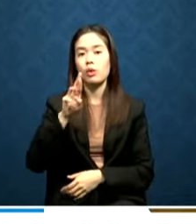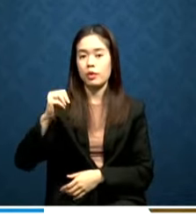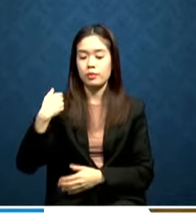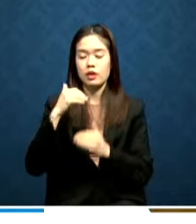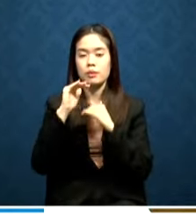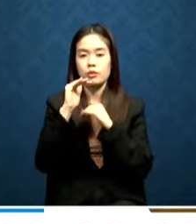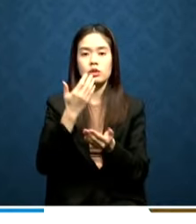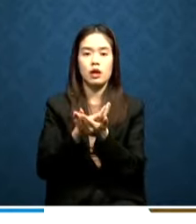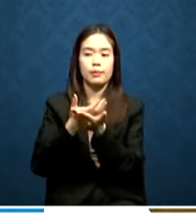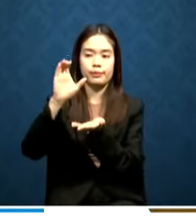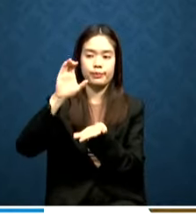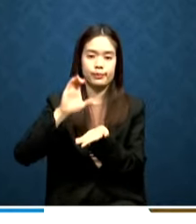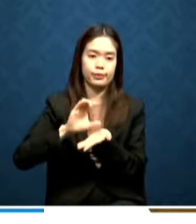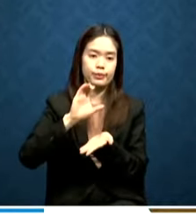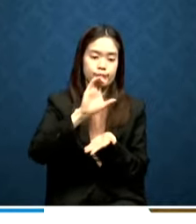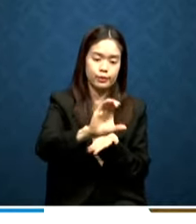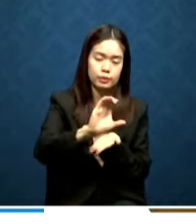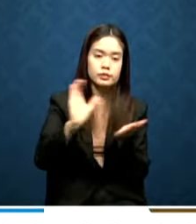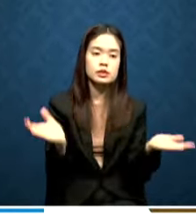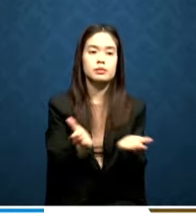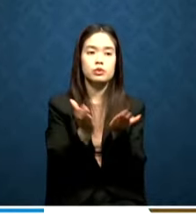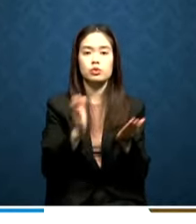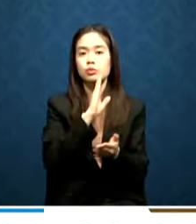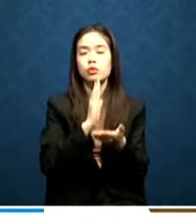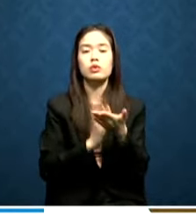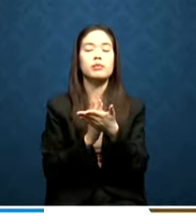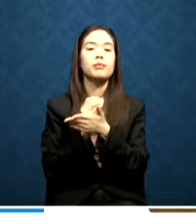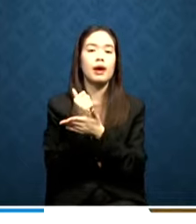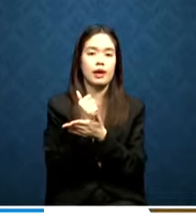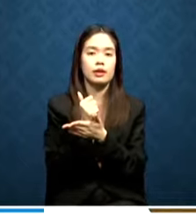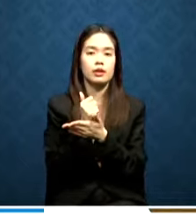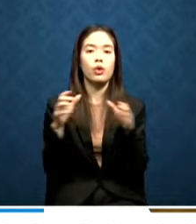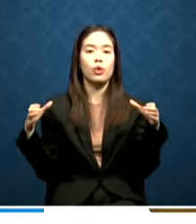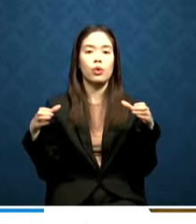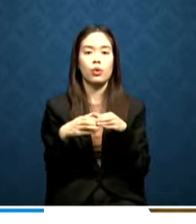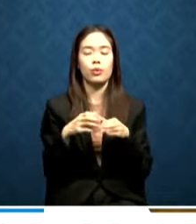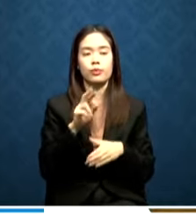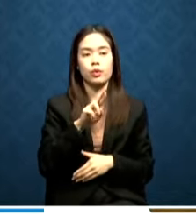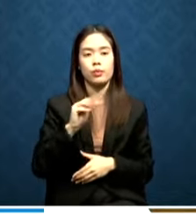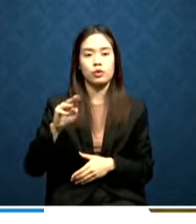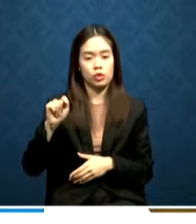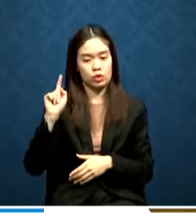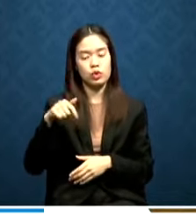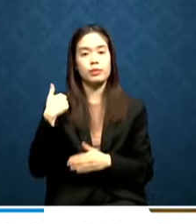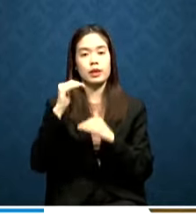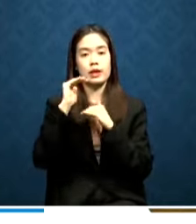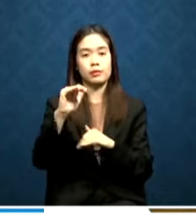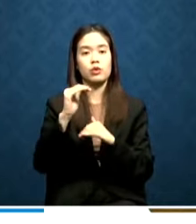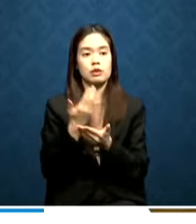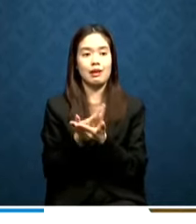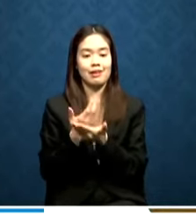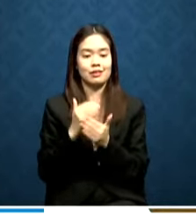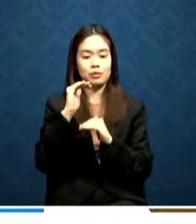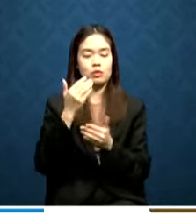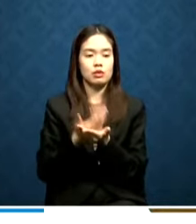แล้วจะให้งบประมาณในการทำประชามติด้วยและถ้าเกิดผ่านเนี่ยคณะรัฐมนตรีเองจะต้องกำหนดงบประมาณให้เขาทำไม่ใช่ว่าทำไปแล้วเอาเงิน